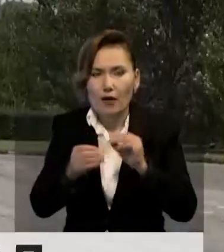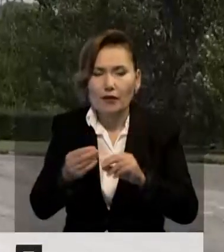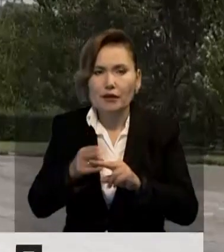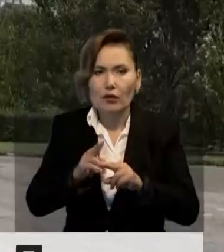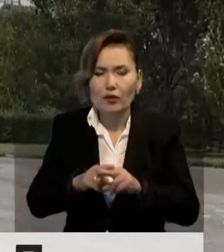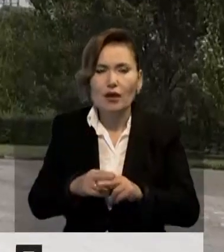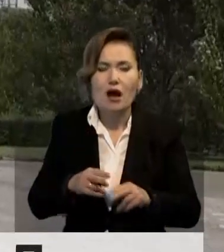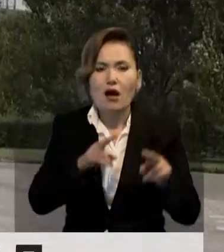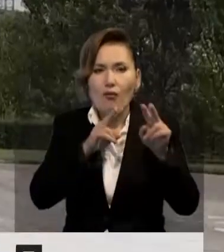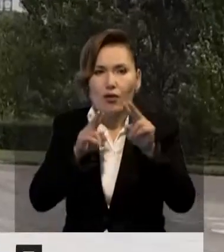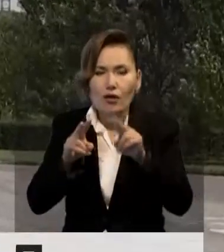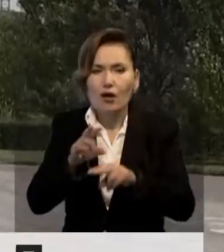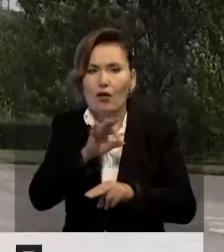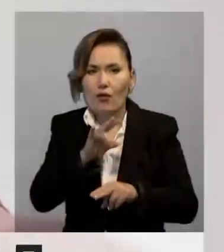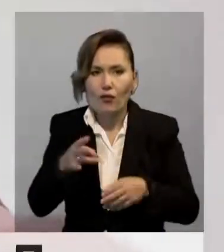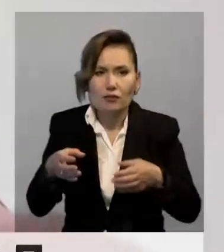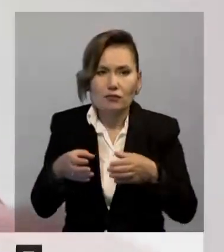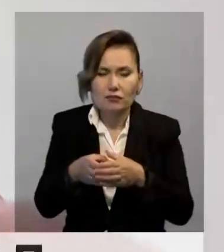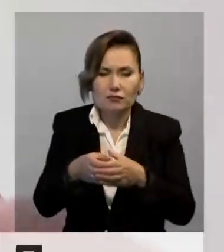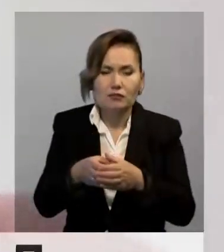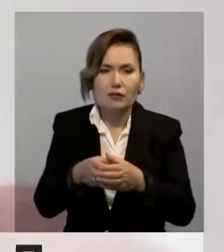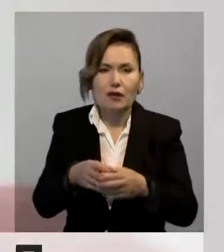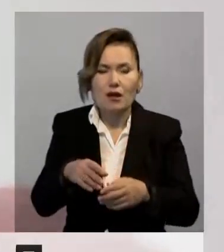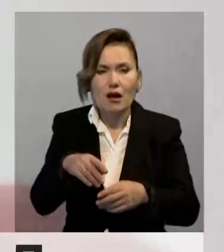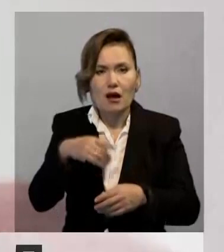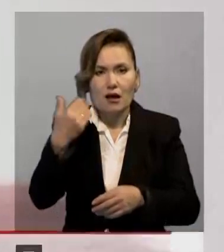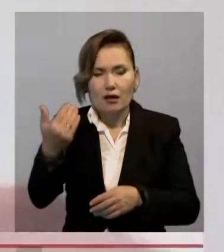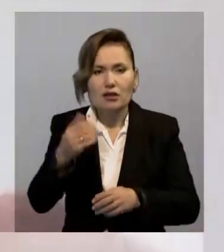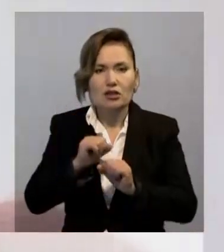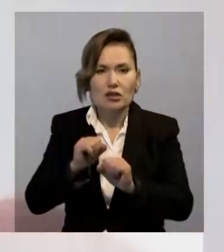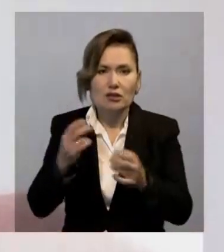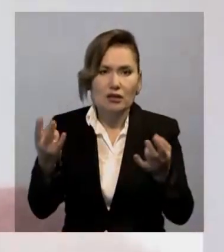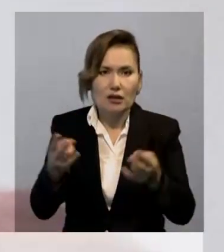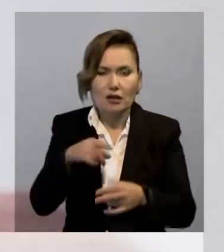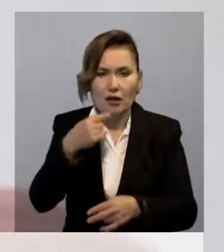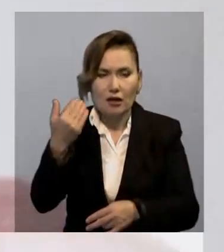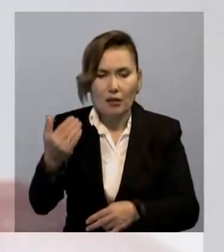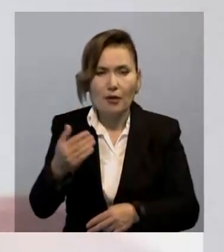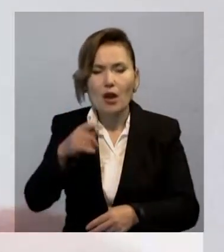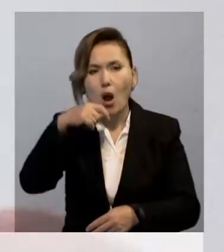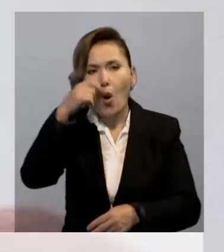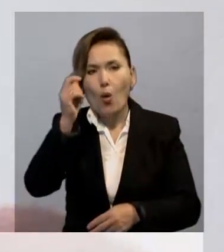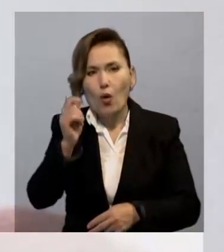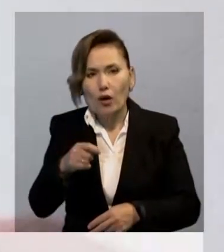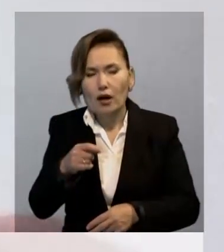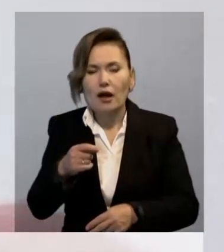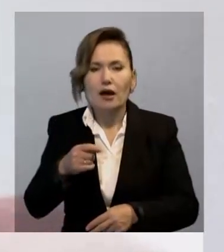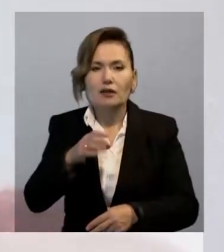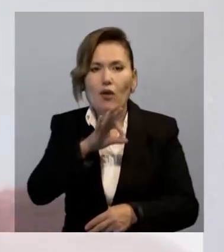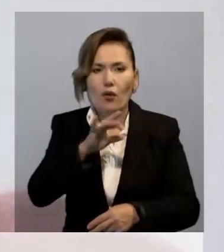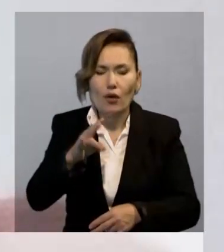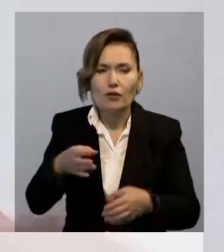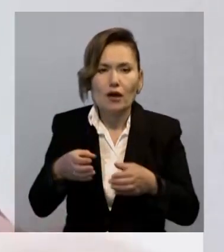миссиясы қадағалағаны дұрыс дейді. Украина дипломаттары, біздің серіктестер, Біріккен ұлттар ұйымы мен